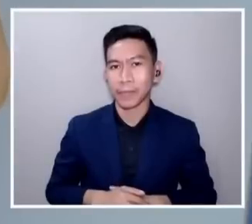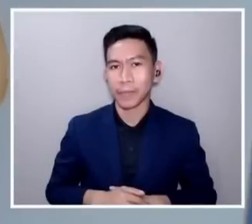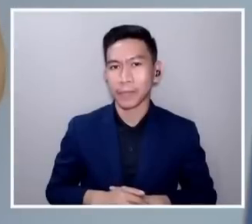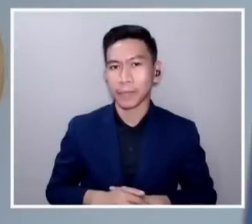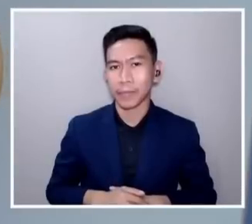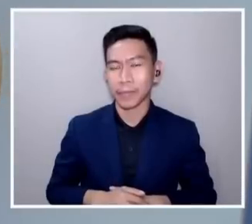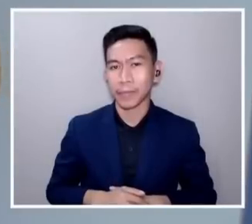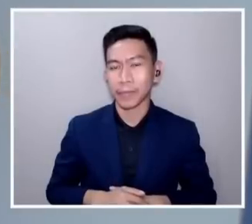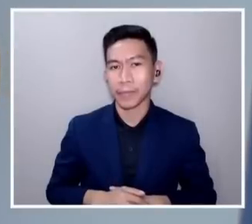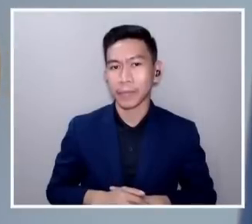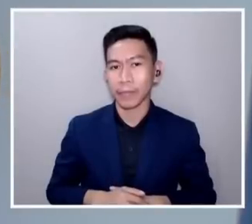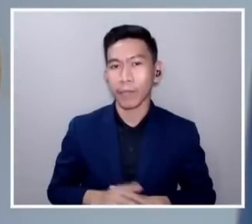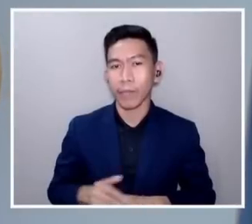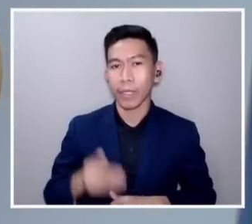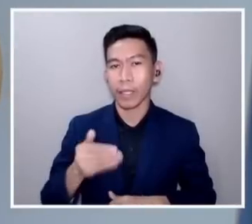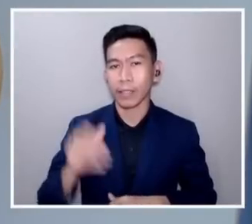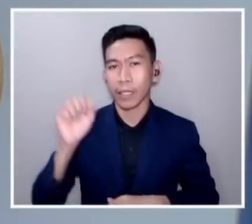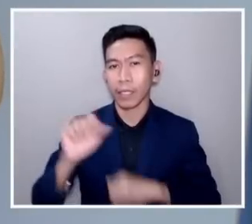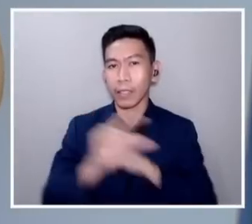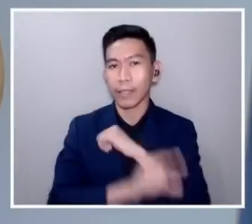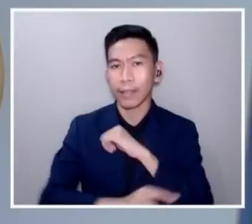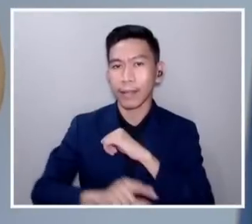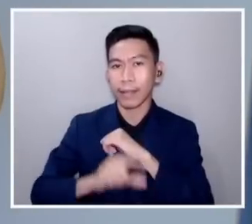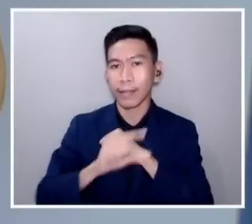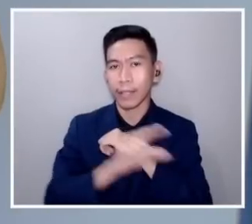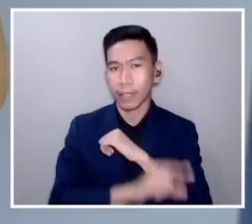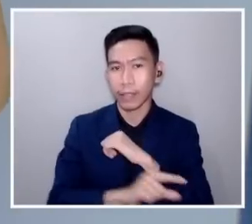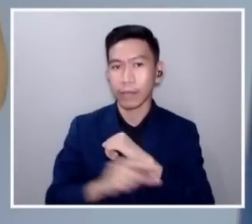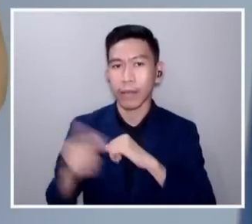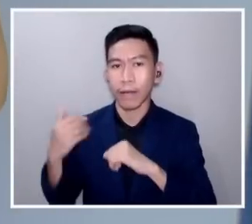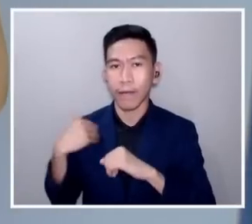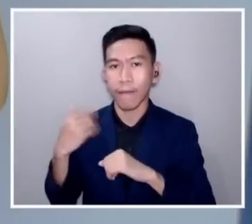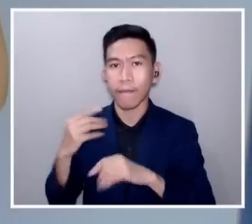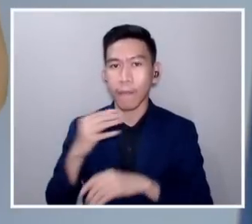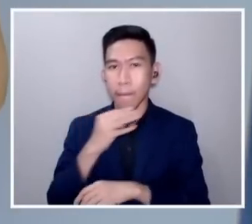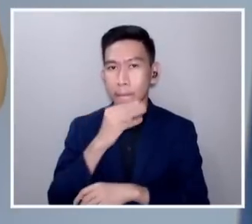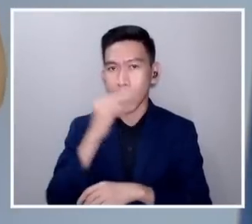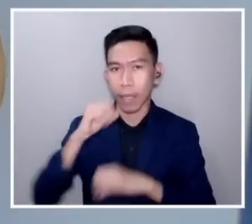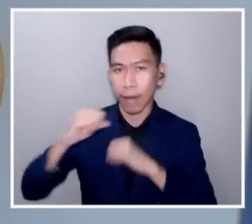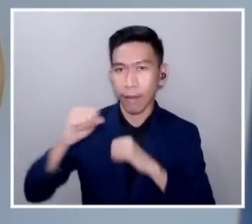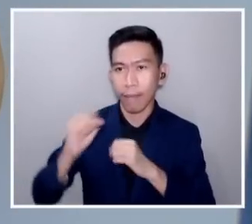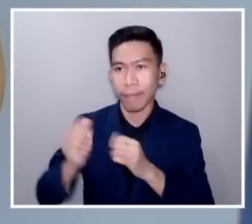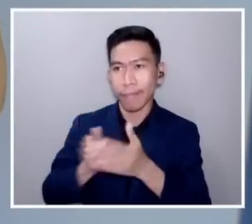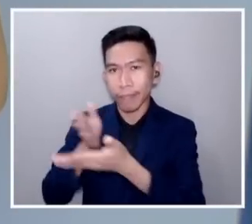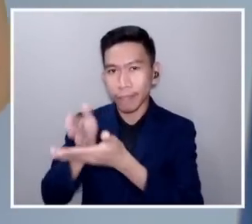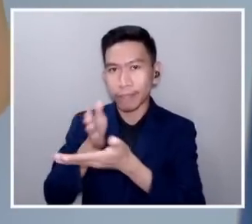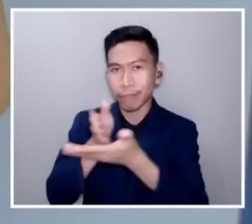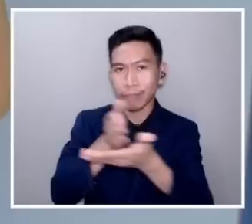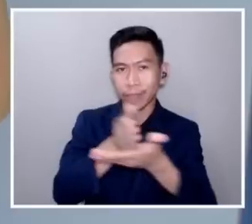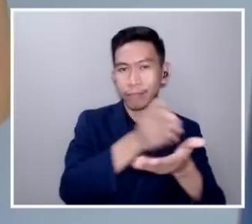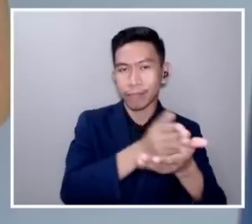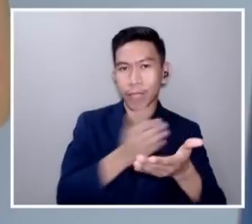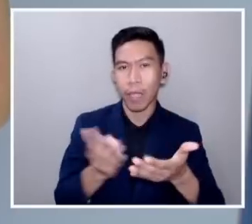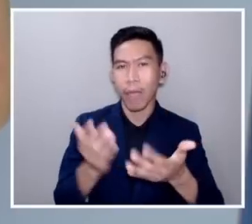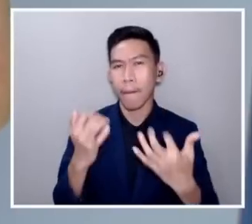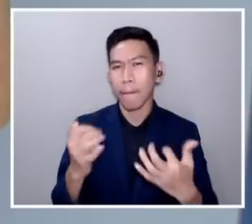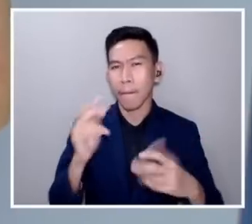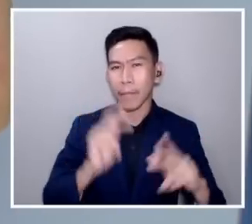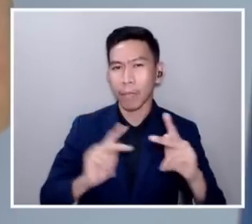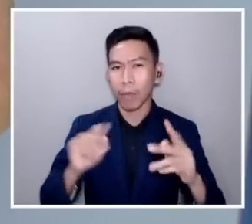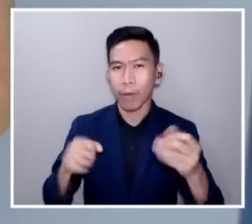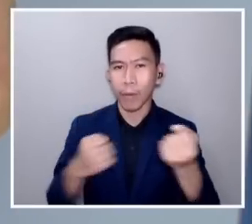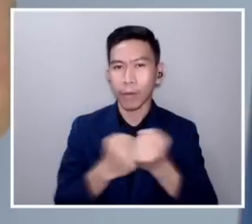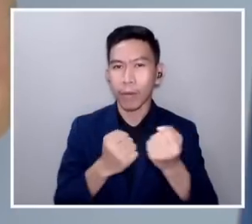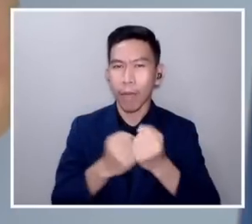Sa Southern Leyte naman, nag-ikot si Senator Manny Pacquiao. Dagsarin ang kanyang mga taga-suporta sa kanyang grand rally